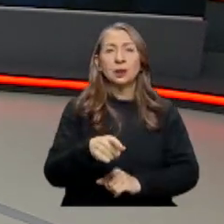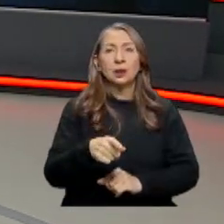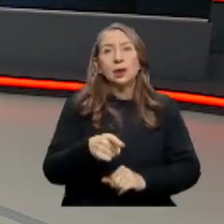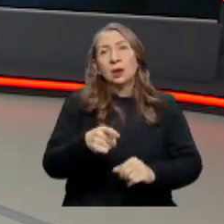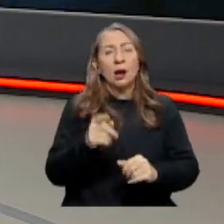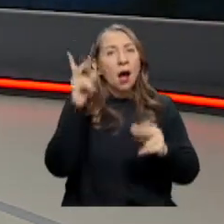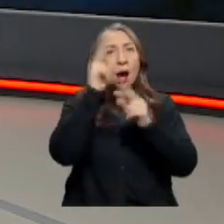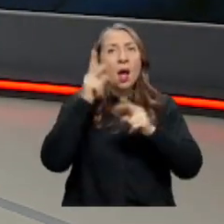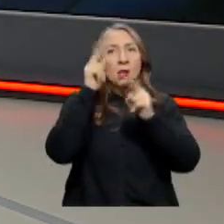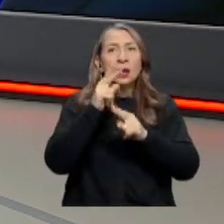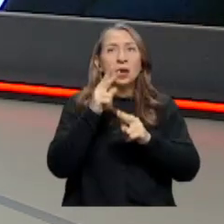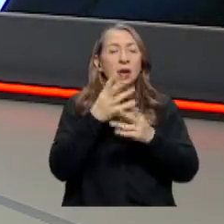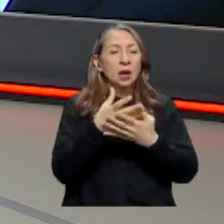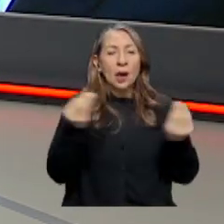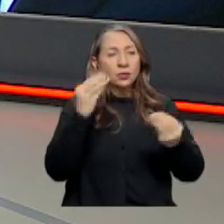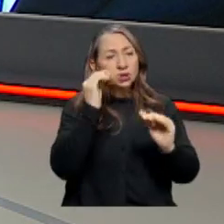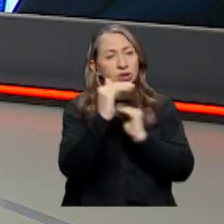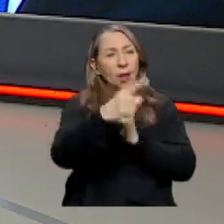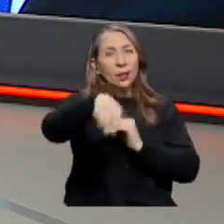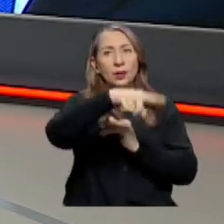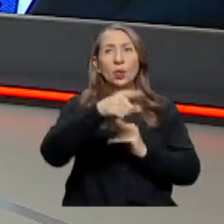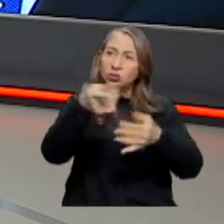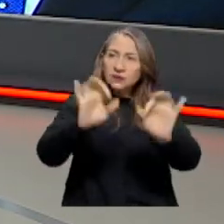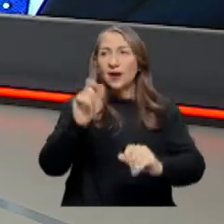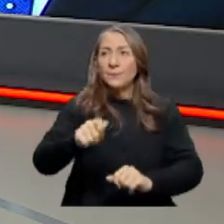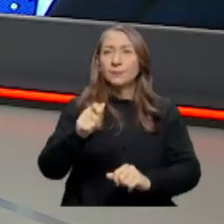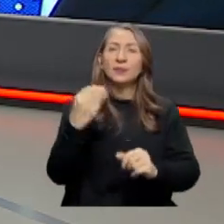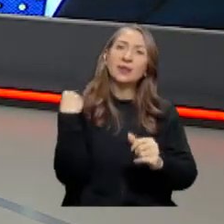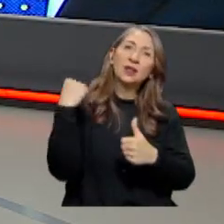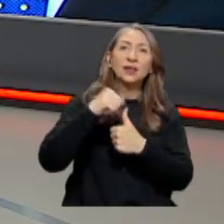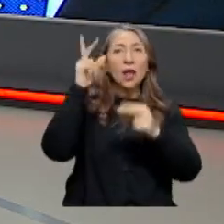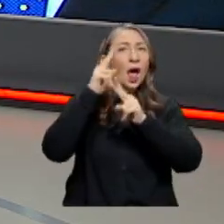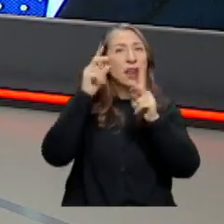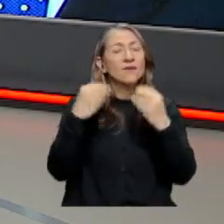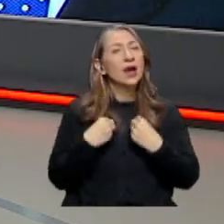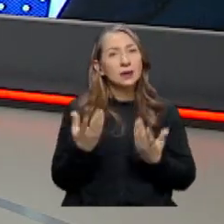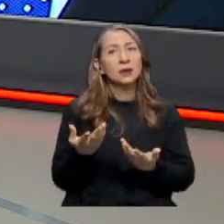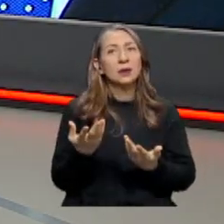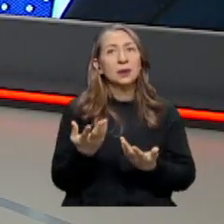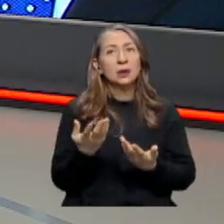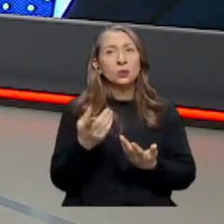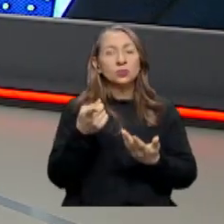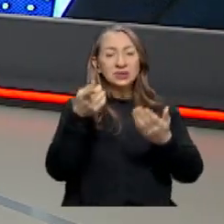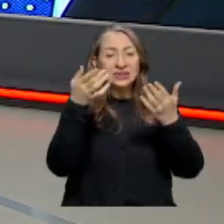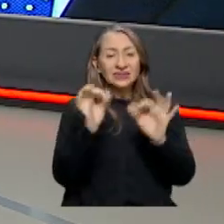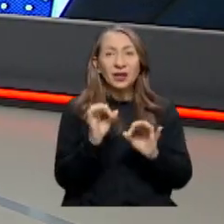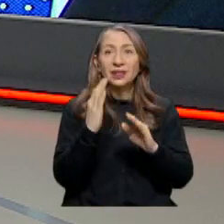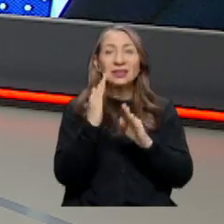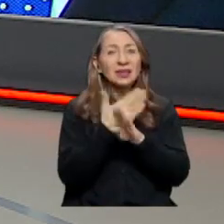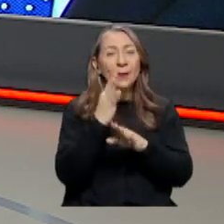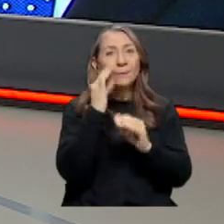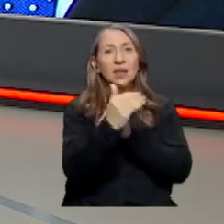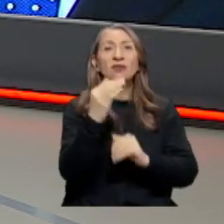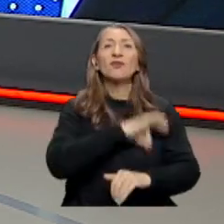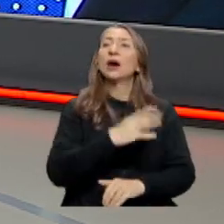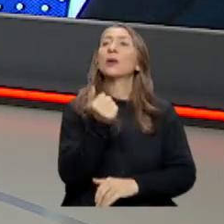Efendim, hayalleri kaybolmuş insanların, onu sıfırlayın. Tazeleyin hayallerini. Bu sıfırlamadan niye millet faydalanamıyor